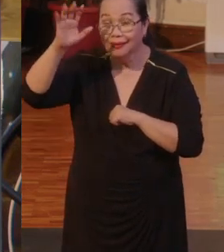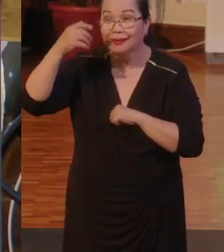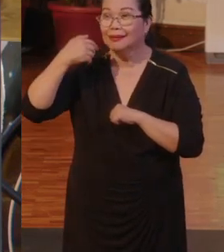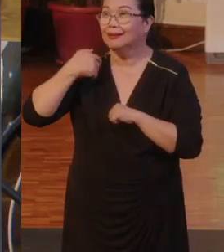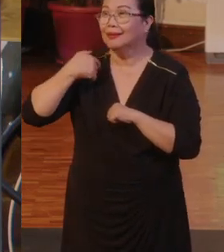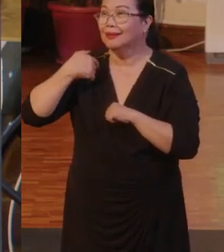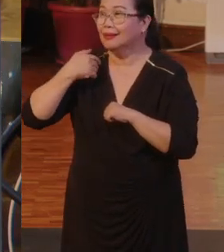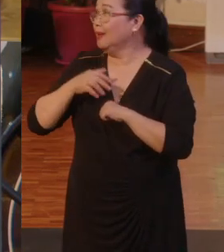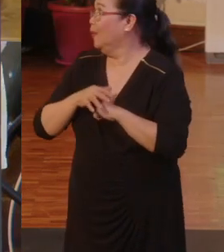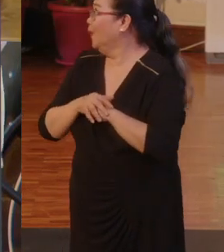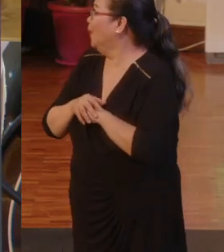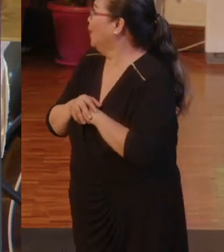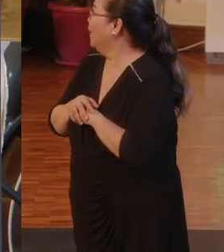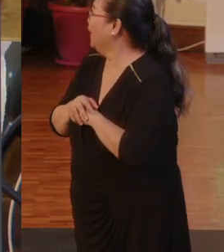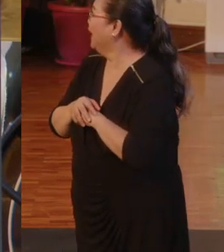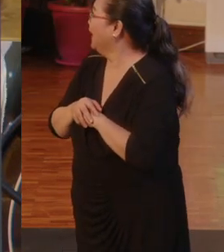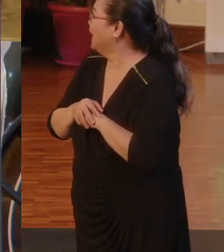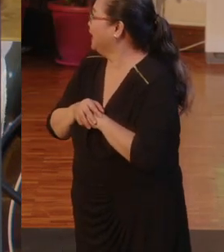Gayun din mga kapatid,